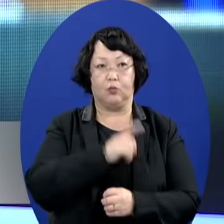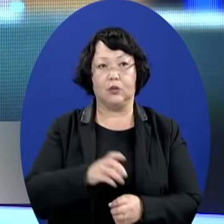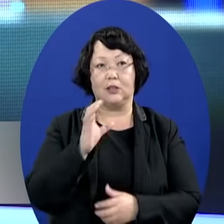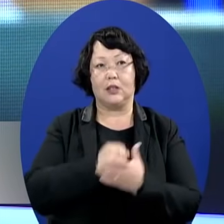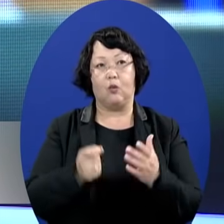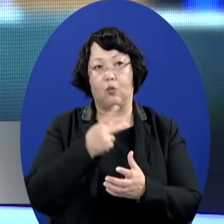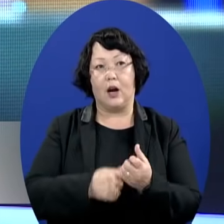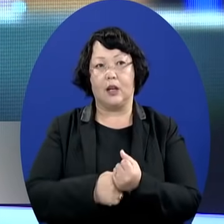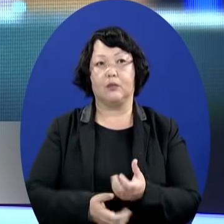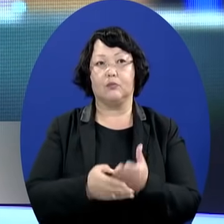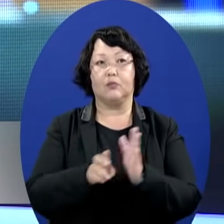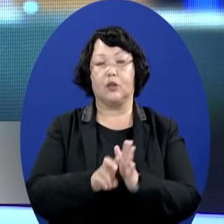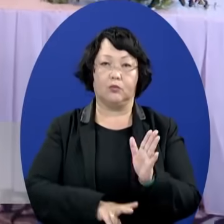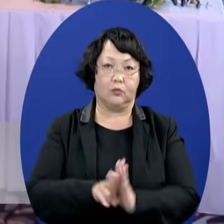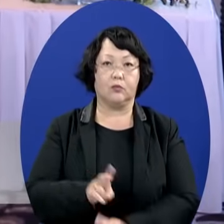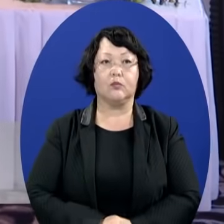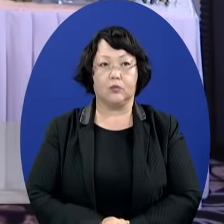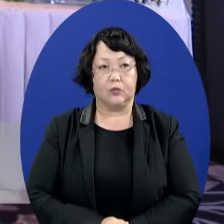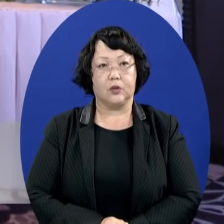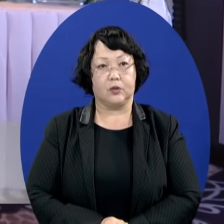дэмжих боломж бүрдэж байна.